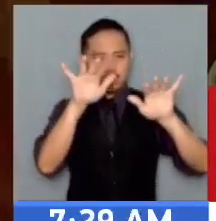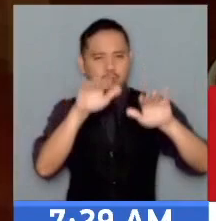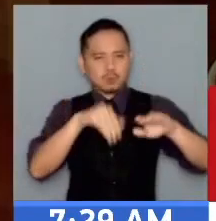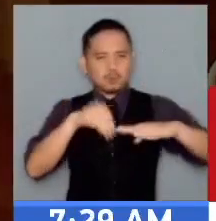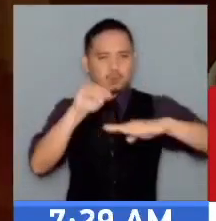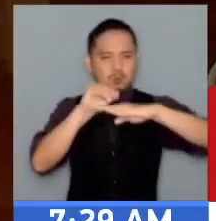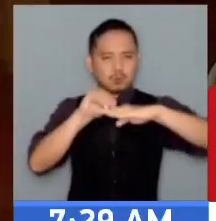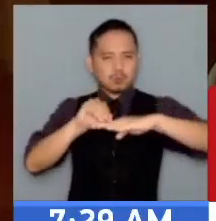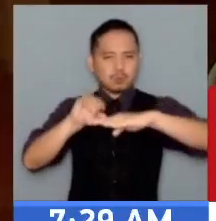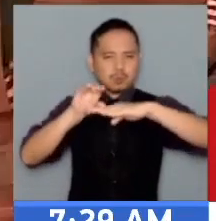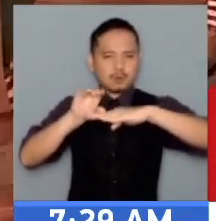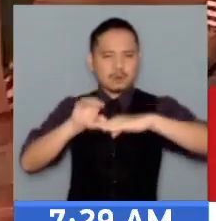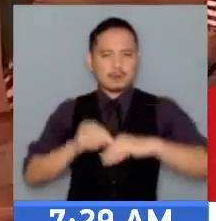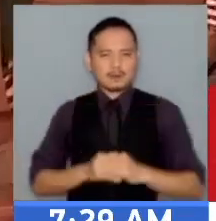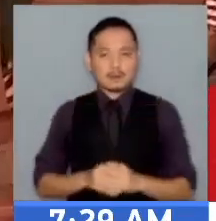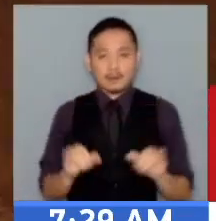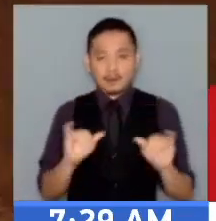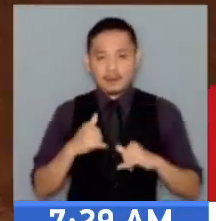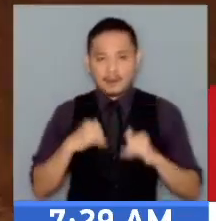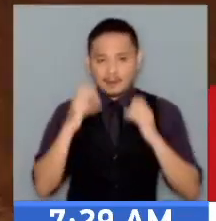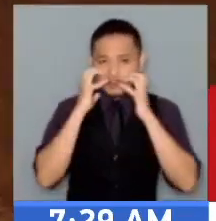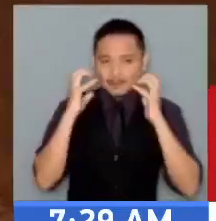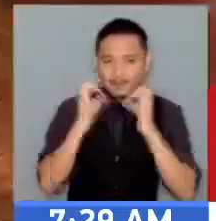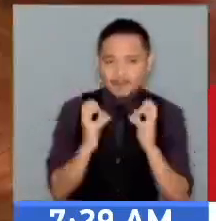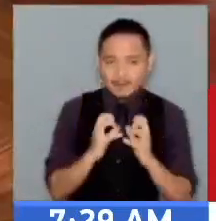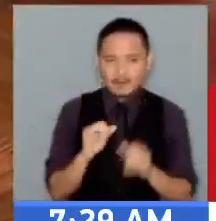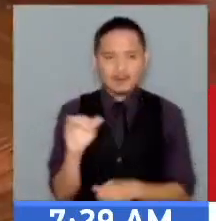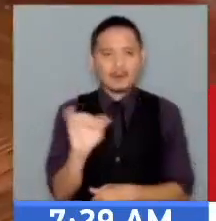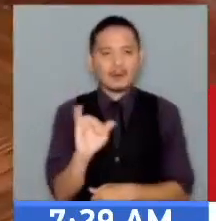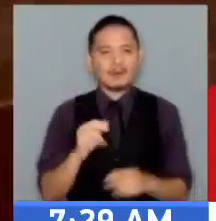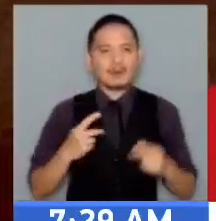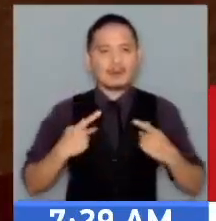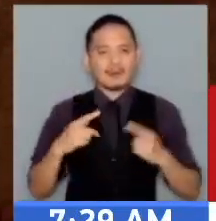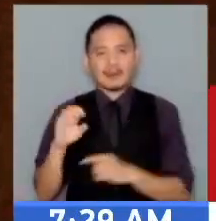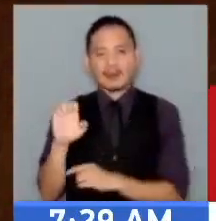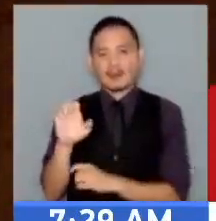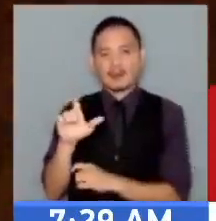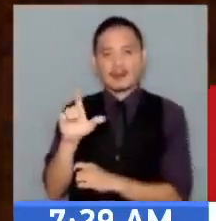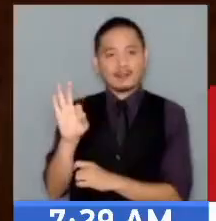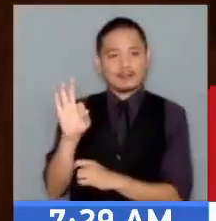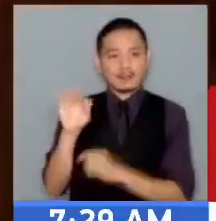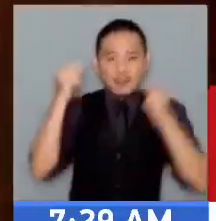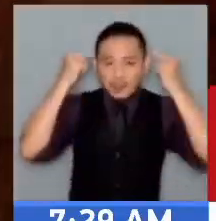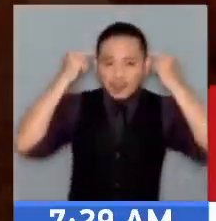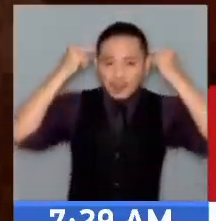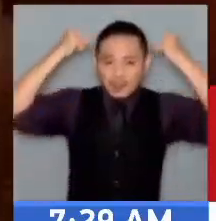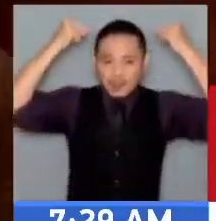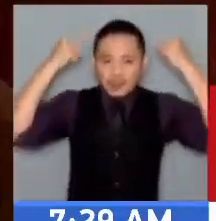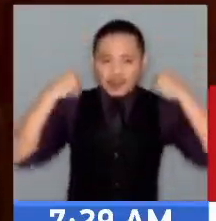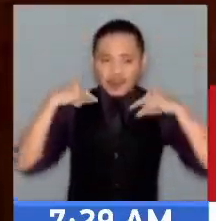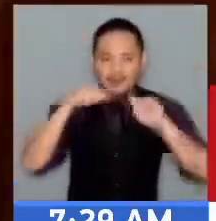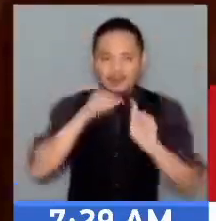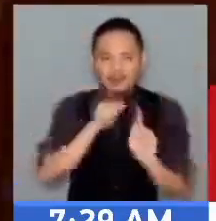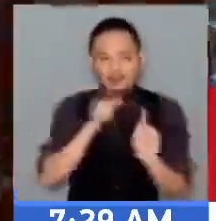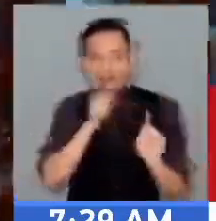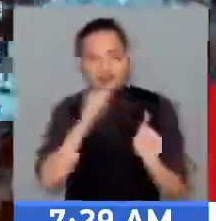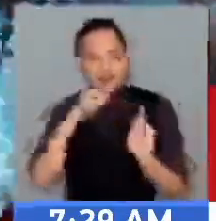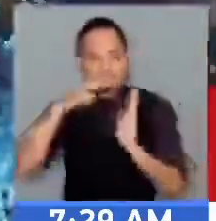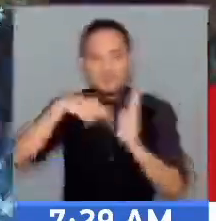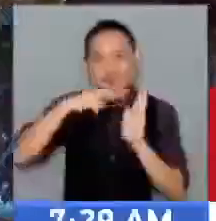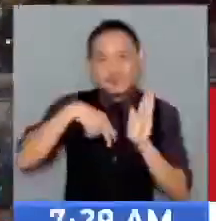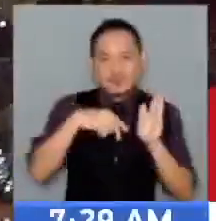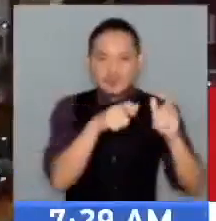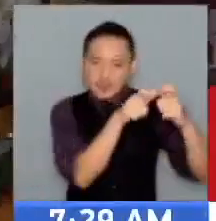At kung may Santa Claus, syempre mayroon ding mga elves sa toy factory kung saan binabasa ni Santa ang mga wish list. Ang